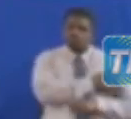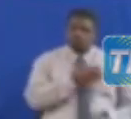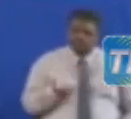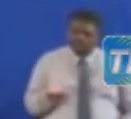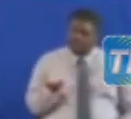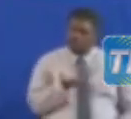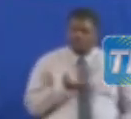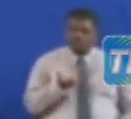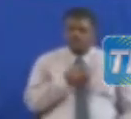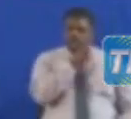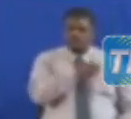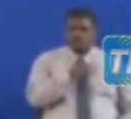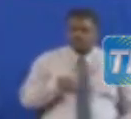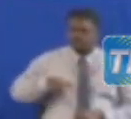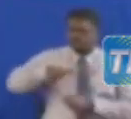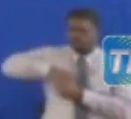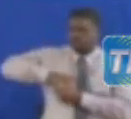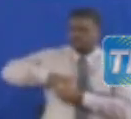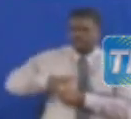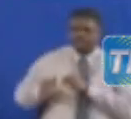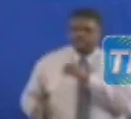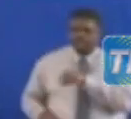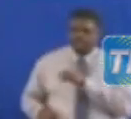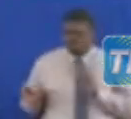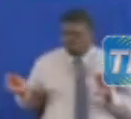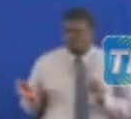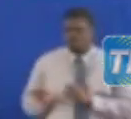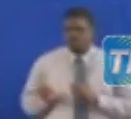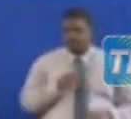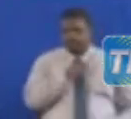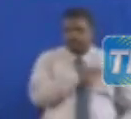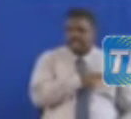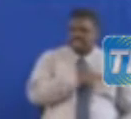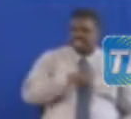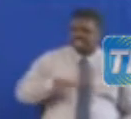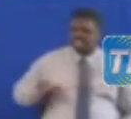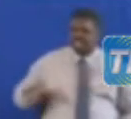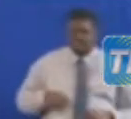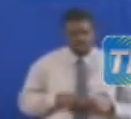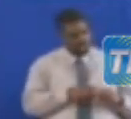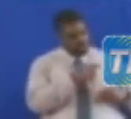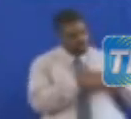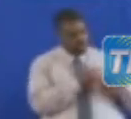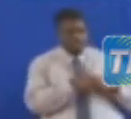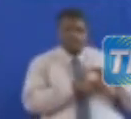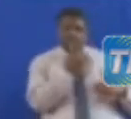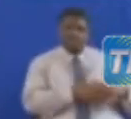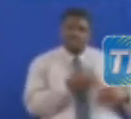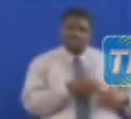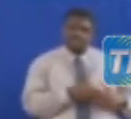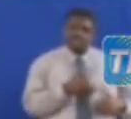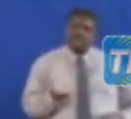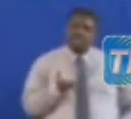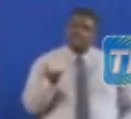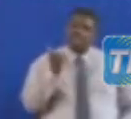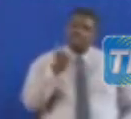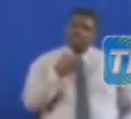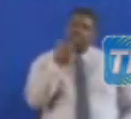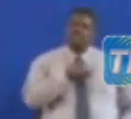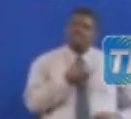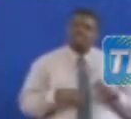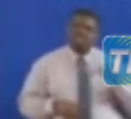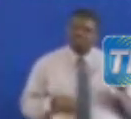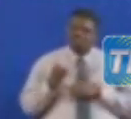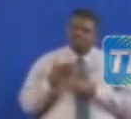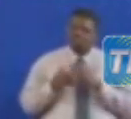umma kwa wananchi walio wengi, utunzaji wa mazingira na kuendeleza biashara ya hewa ukaa kwenye vijiji